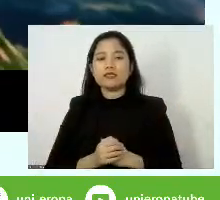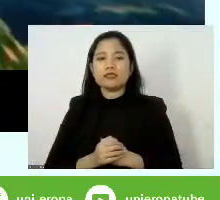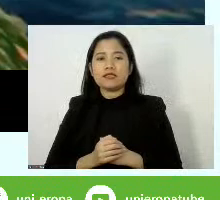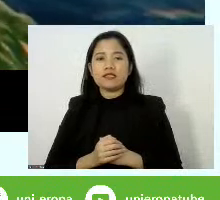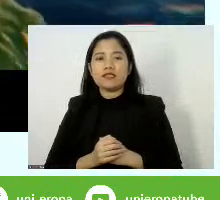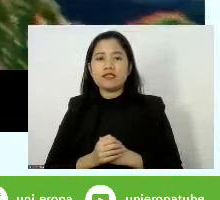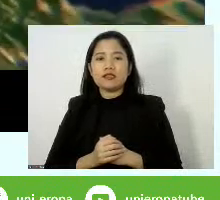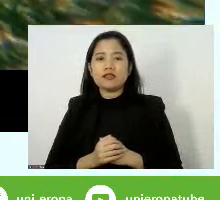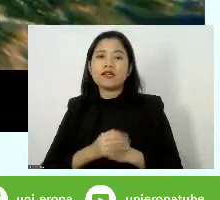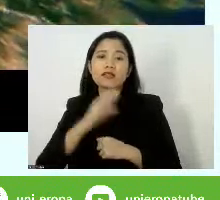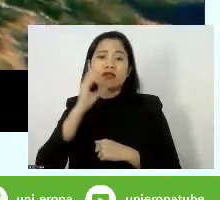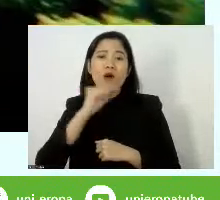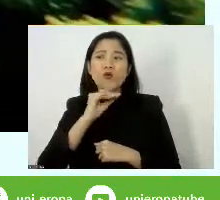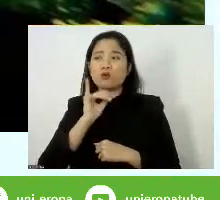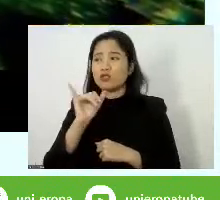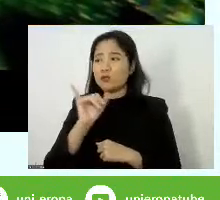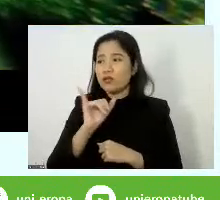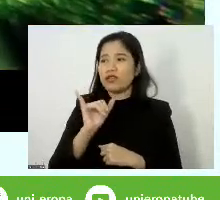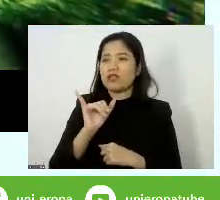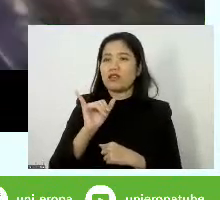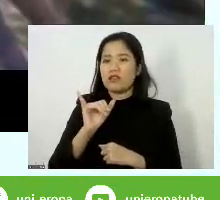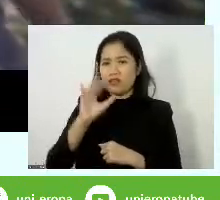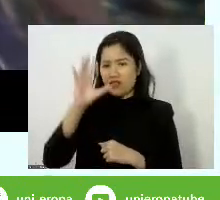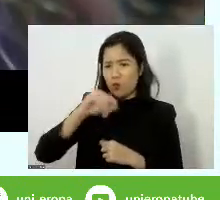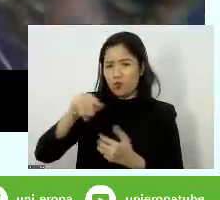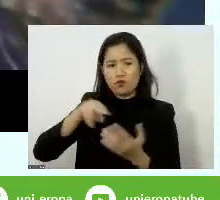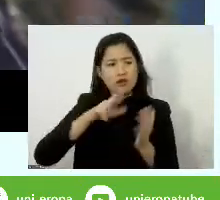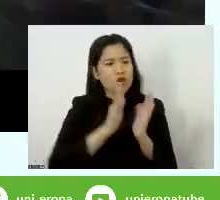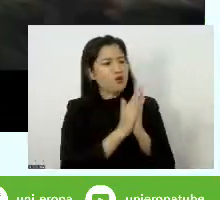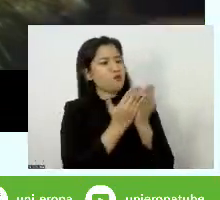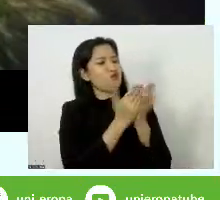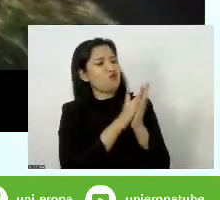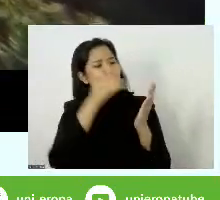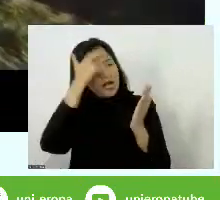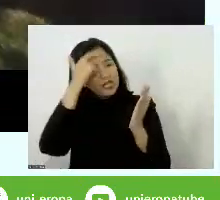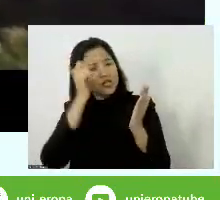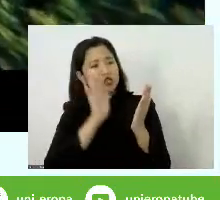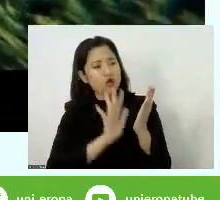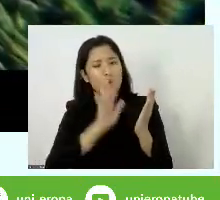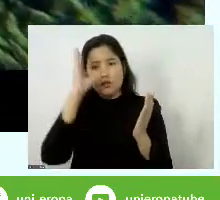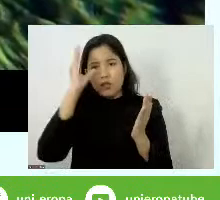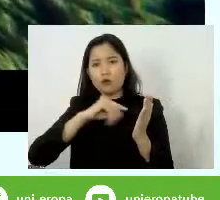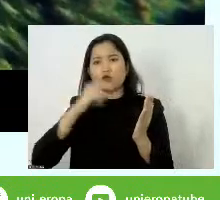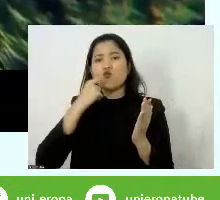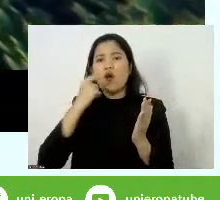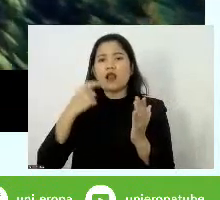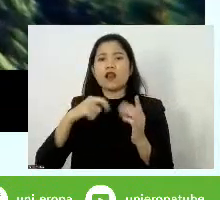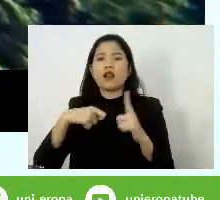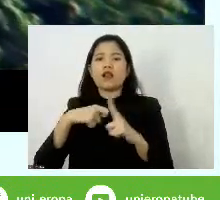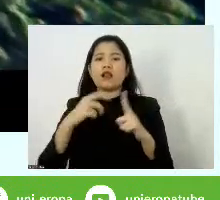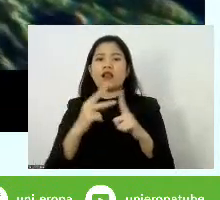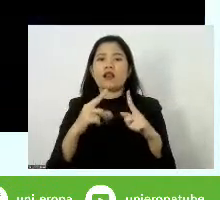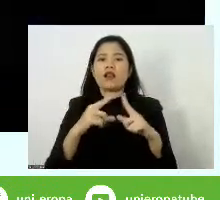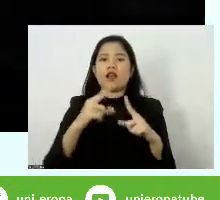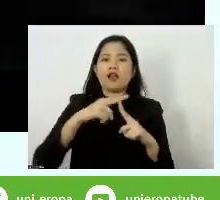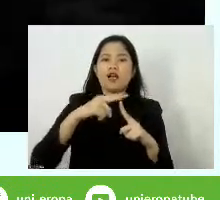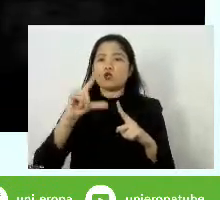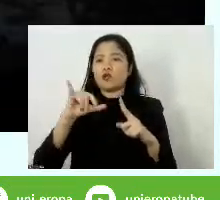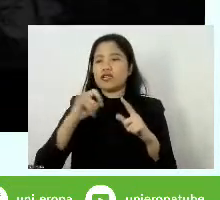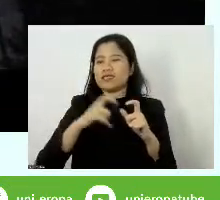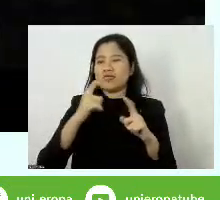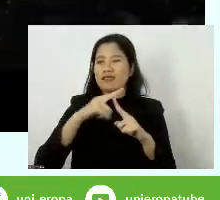ya tahu paling di pelajarannya buku pelajaran Zamrud Khatulistiwa hutan adalah sekumpulan pohon